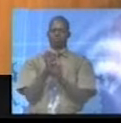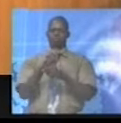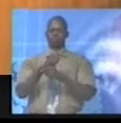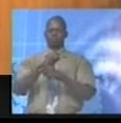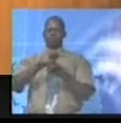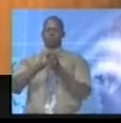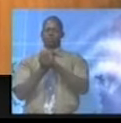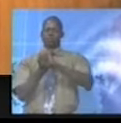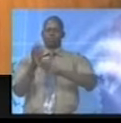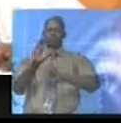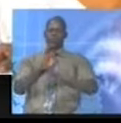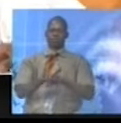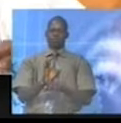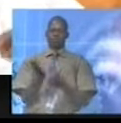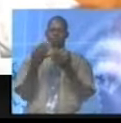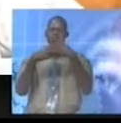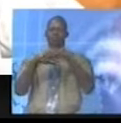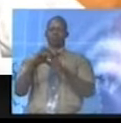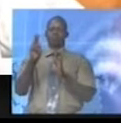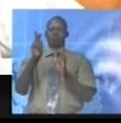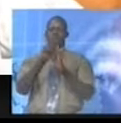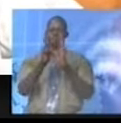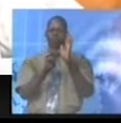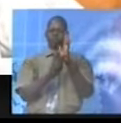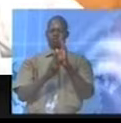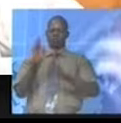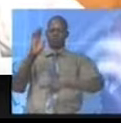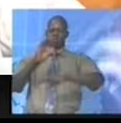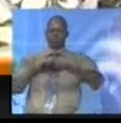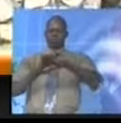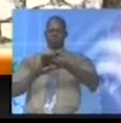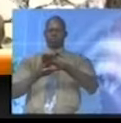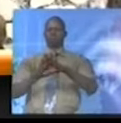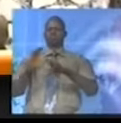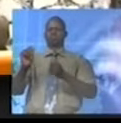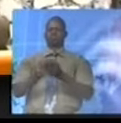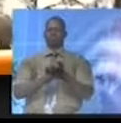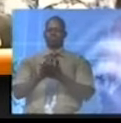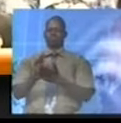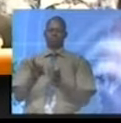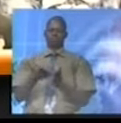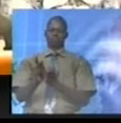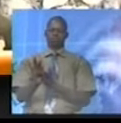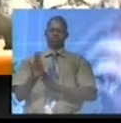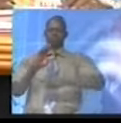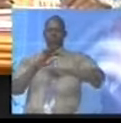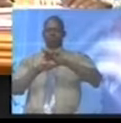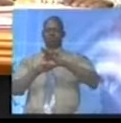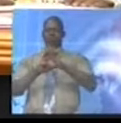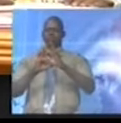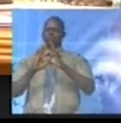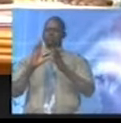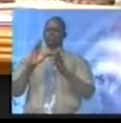changements climatiques, inclut des principes de prévention, de pollueur ou de préleveur-payeur et prévoit des